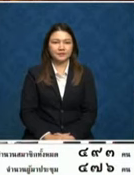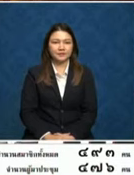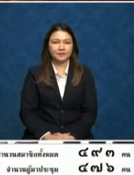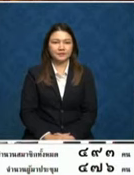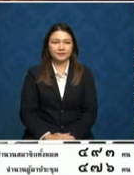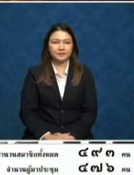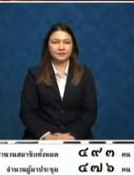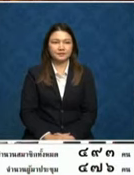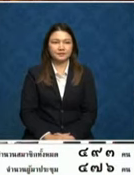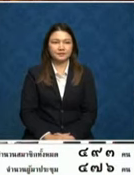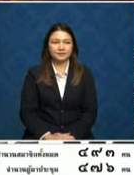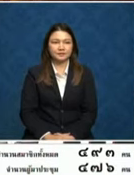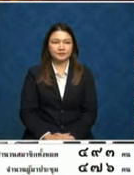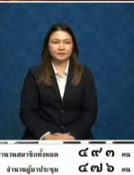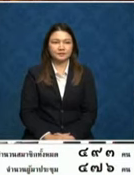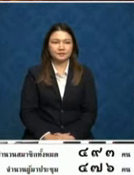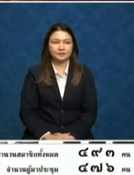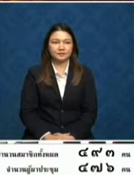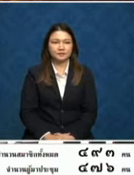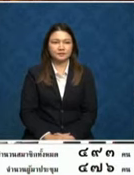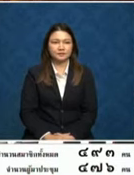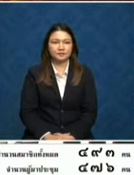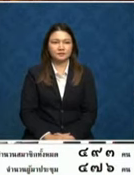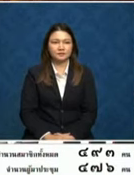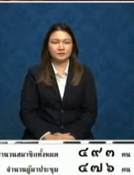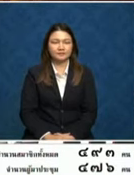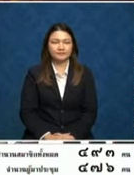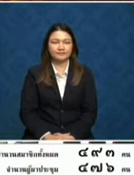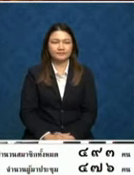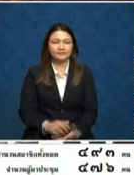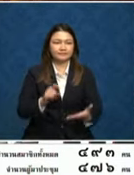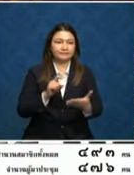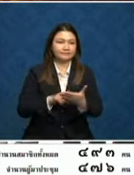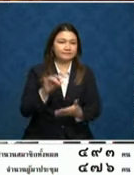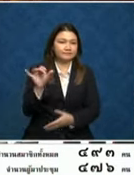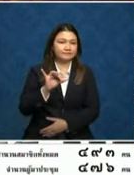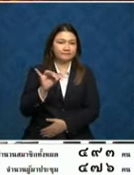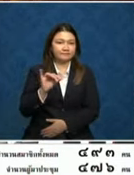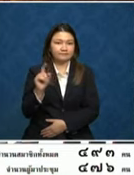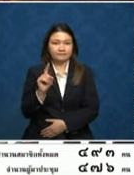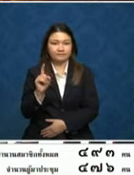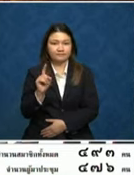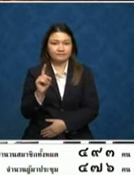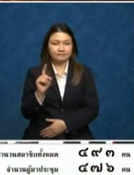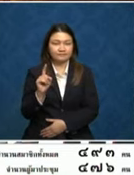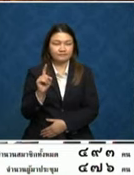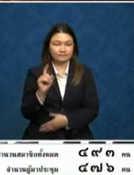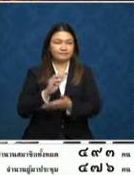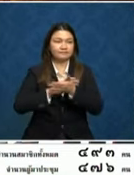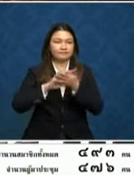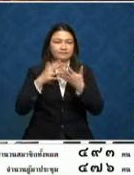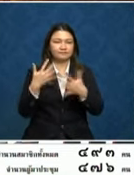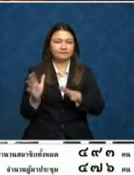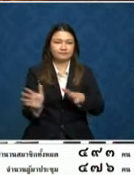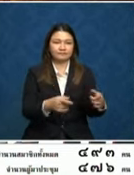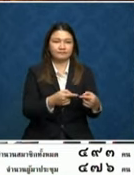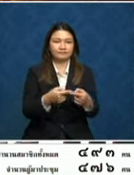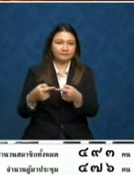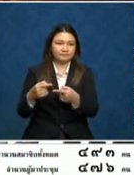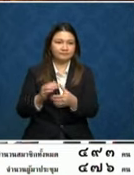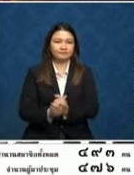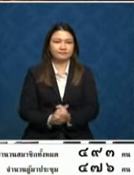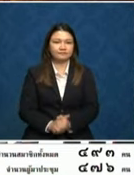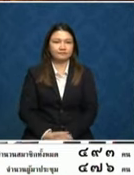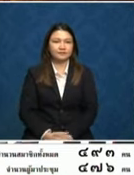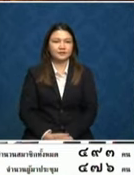ครับท่านผู้ใดยังไม่ได้แสดงตนครับไม่มีแสดงตนทุกท่านครับก็ลงคะแนนอย่างที่ผ